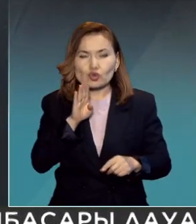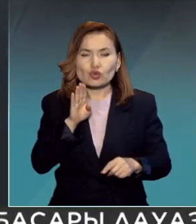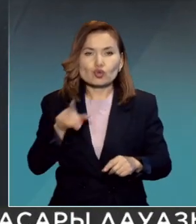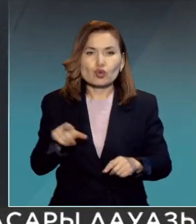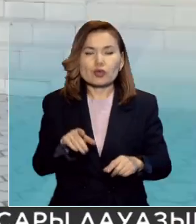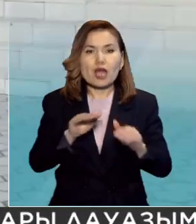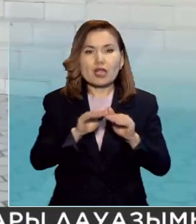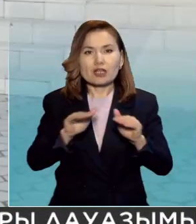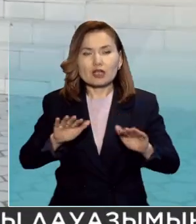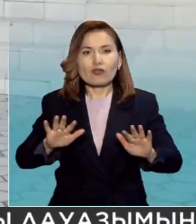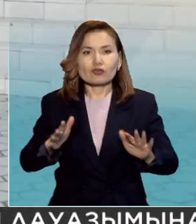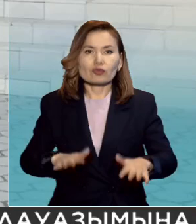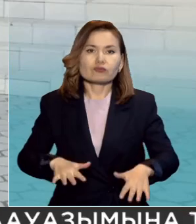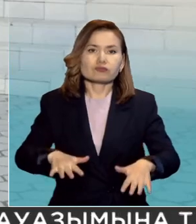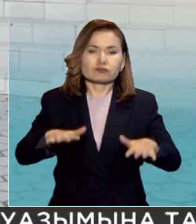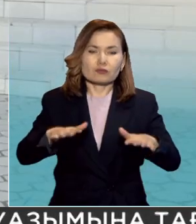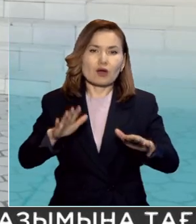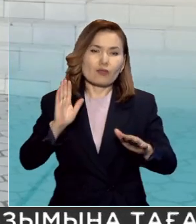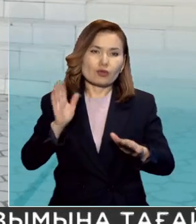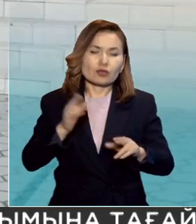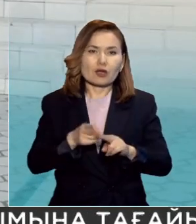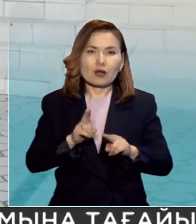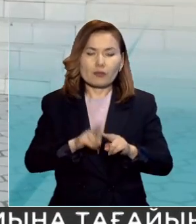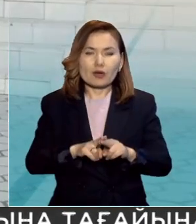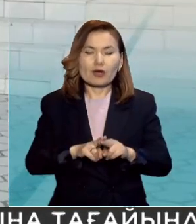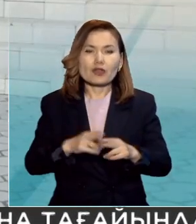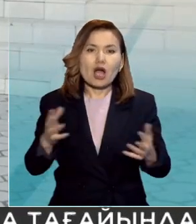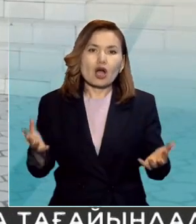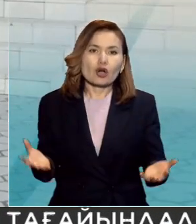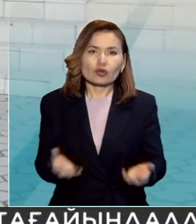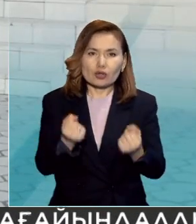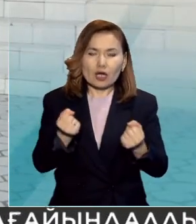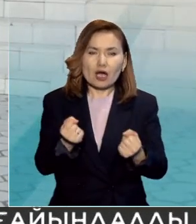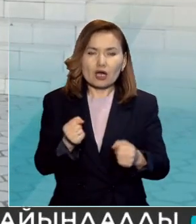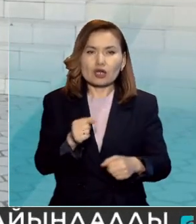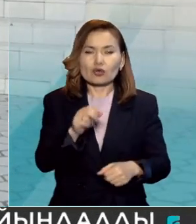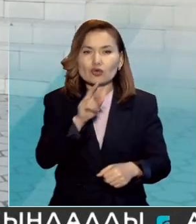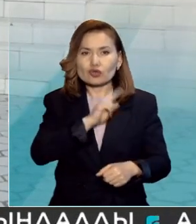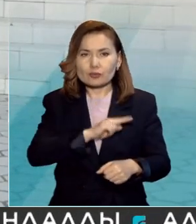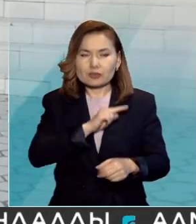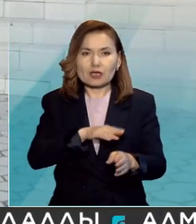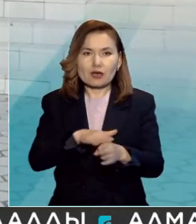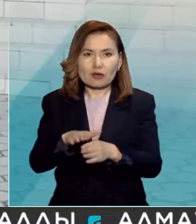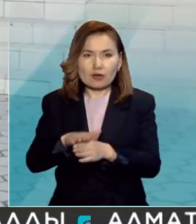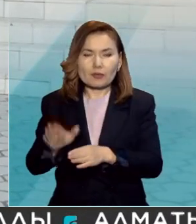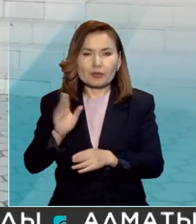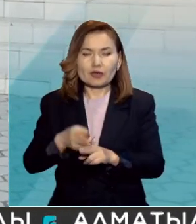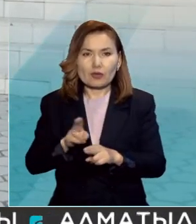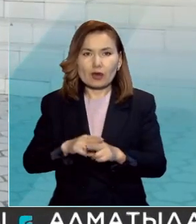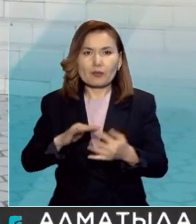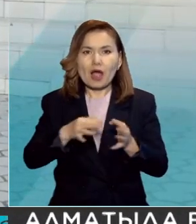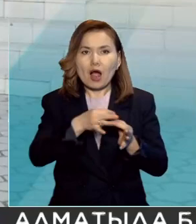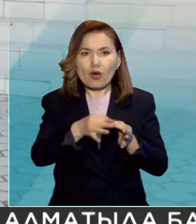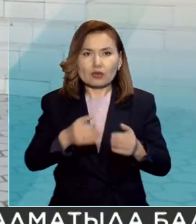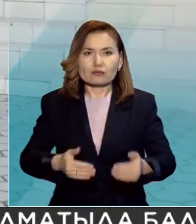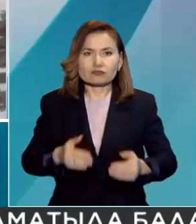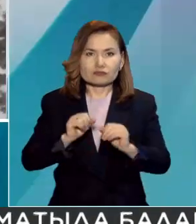жатқан болатын болса, егер де бір авариялық құтқару жұмыстар жасайтын болсақ, біз оны бүкіл облыс бойынша өткізуге